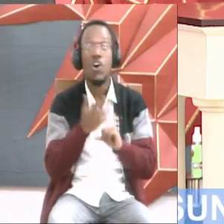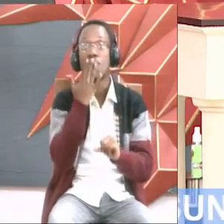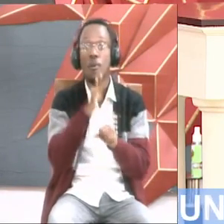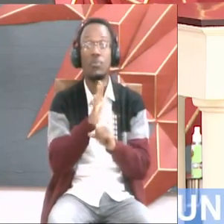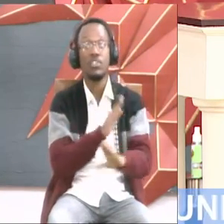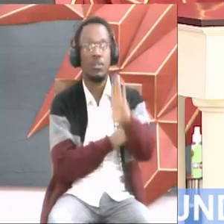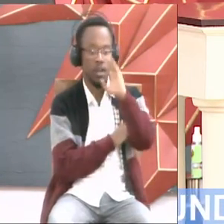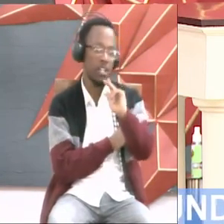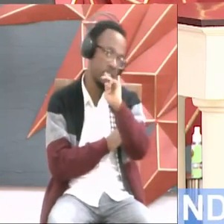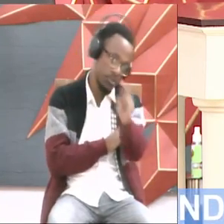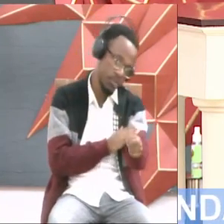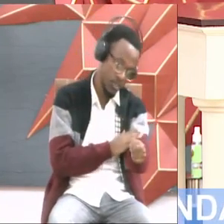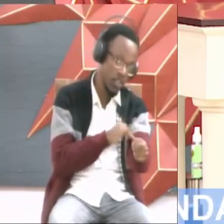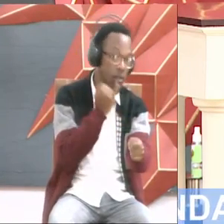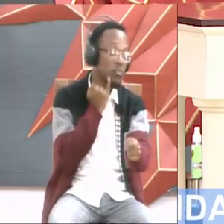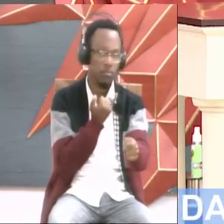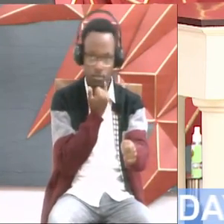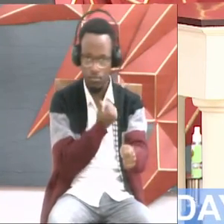yabasezeranye.